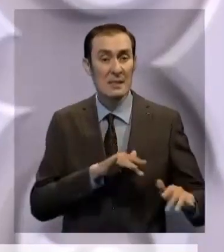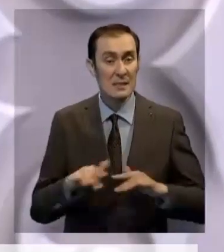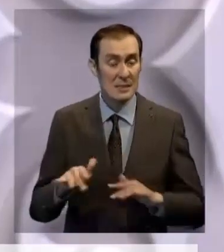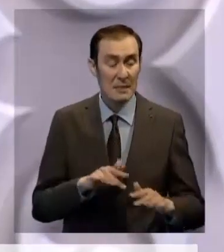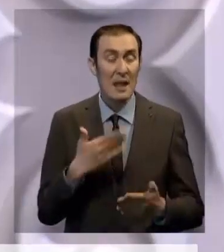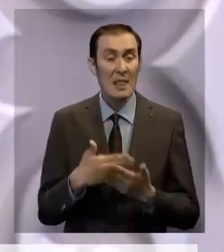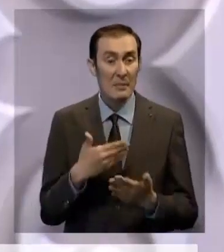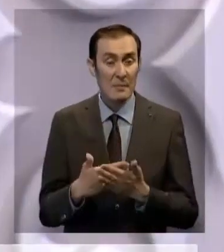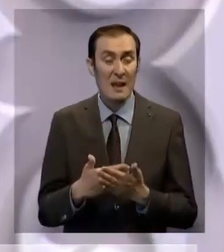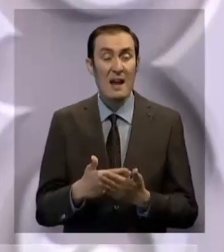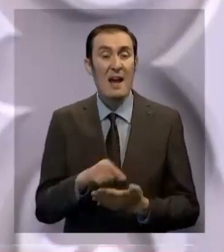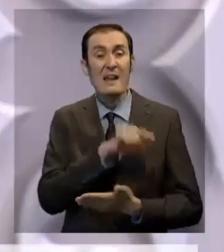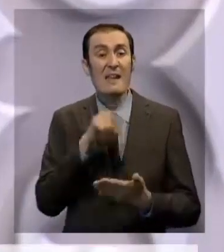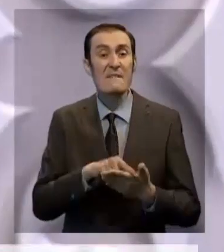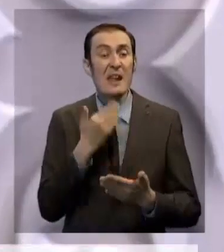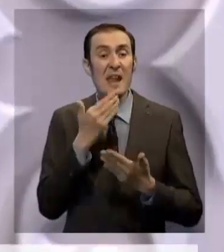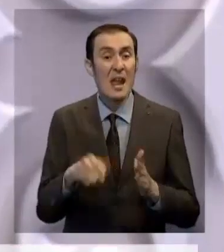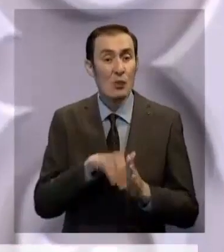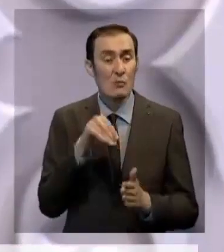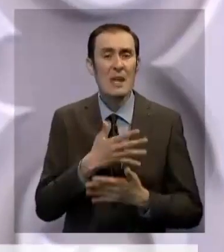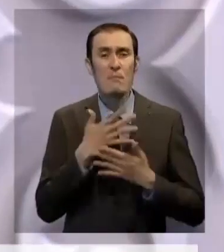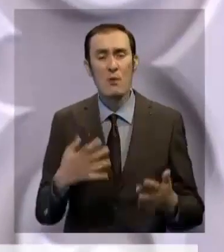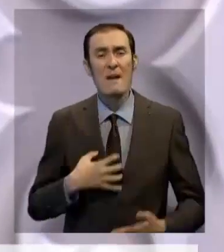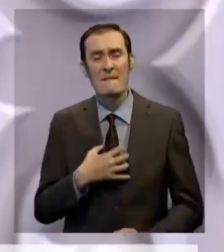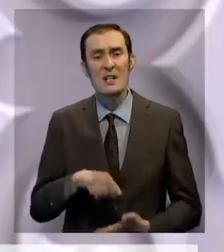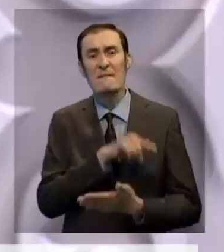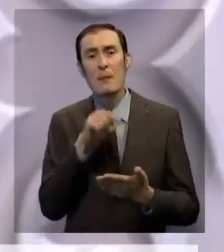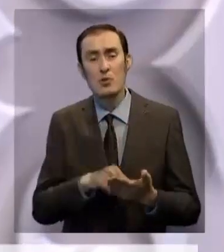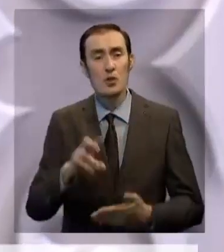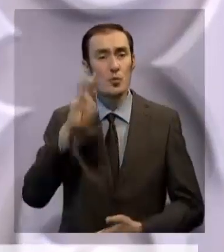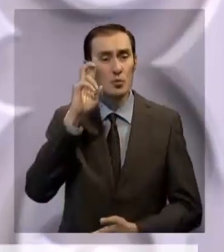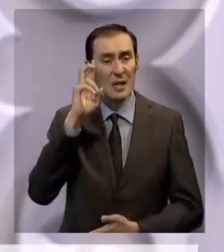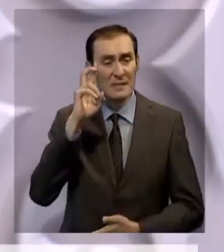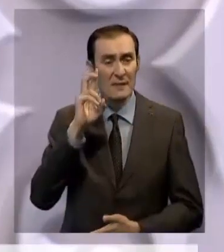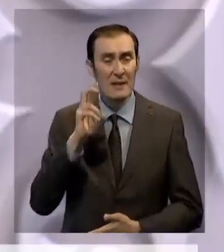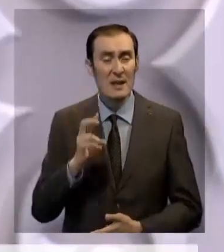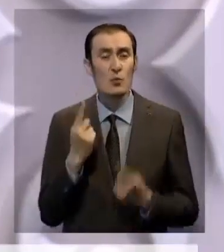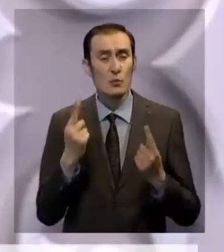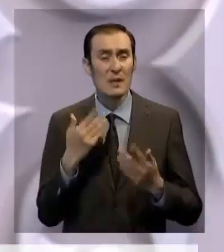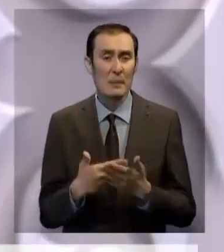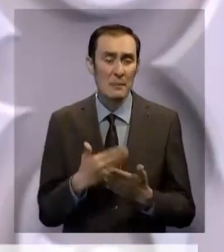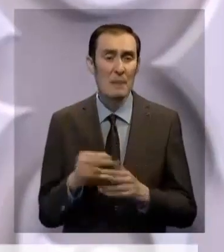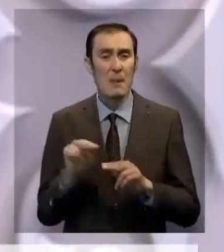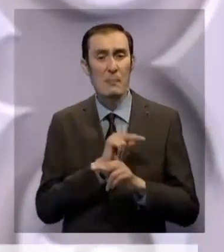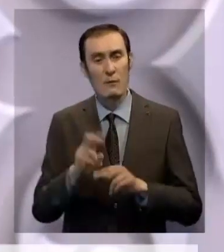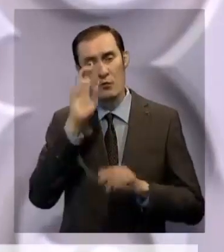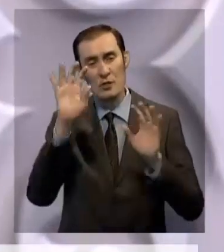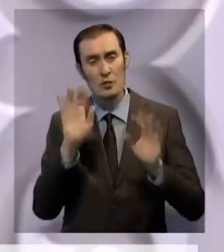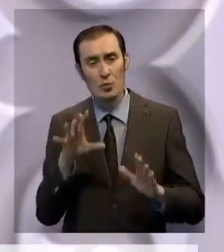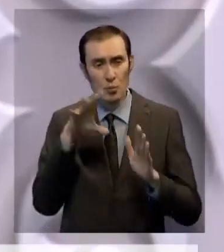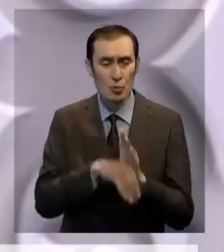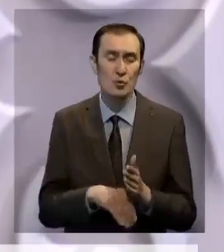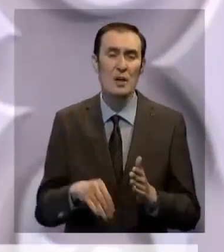процессами. Например, на референдуме рассматриваются наиболее важные вопросы государственного значения, такие как поправки в